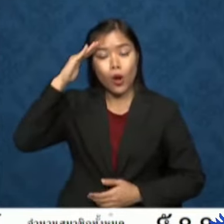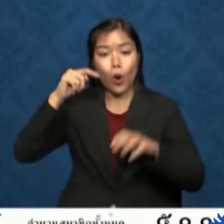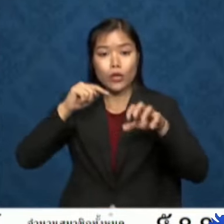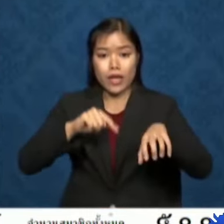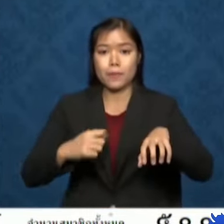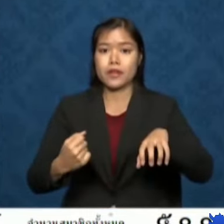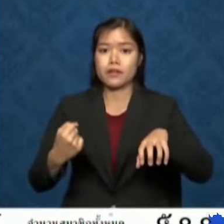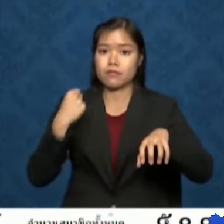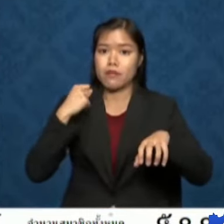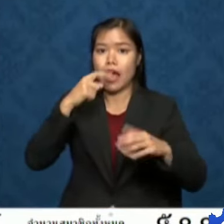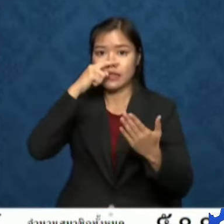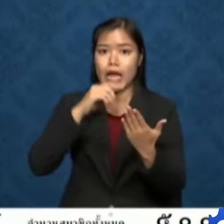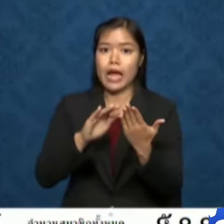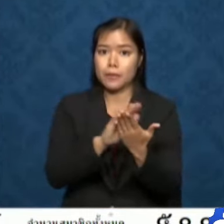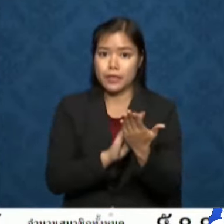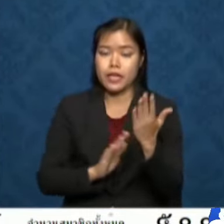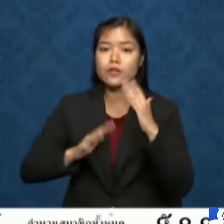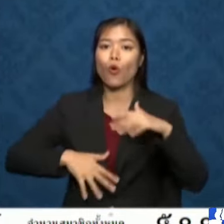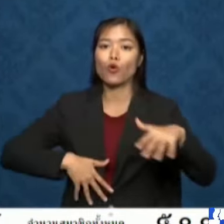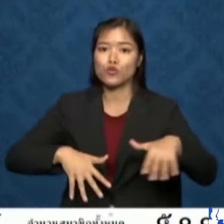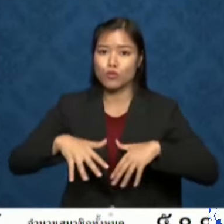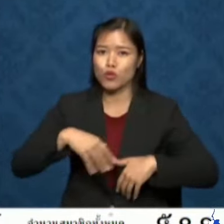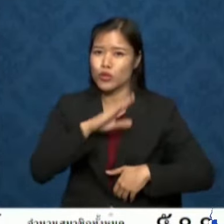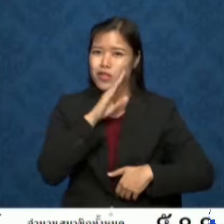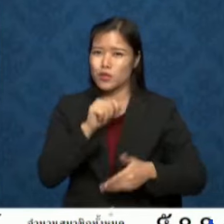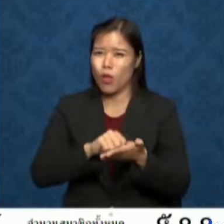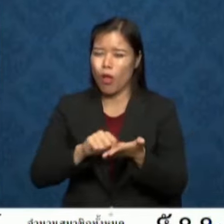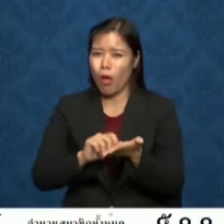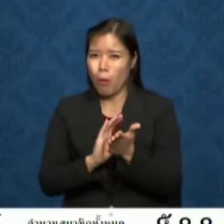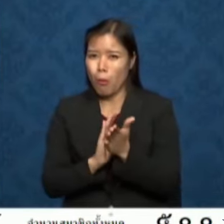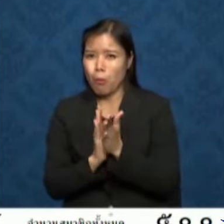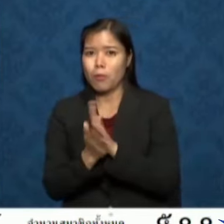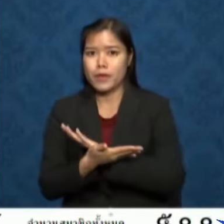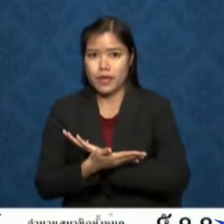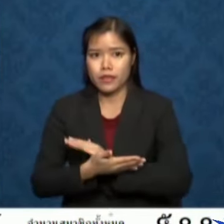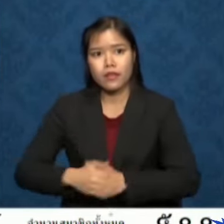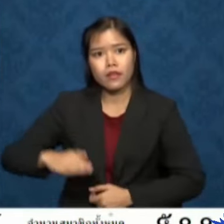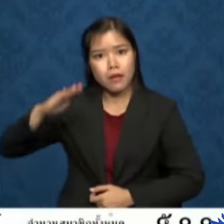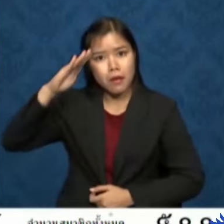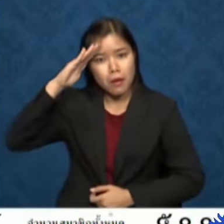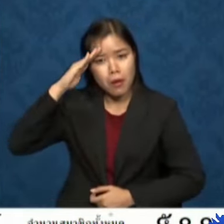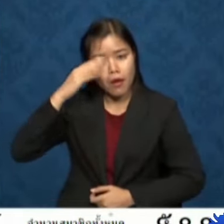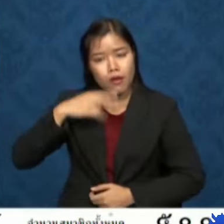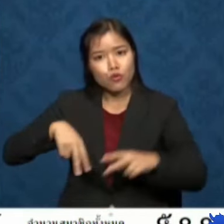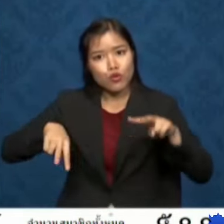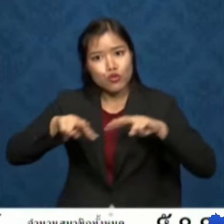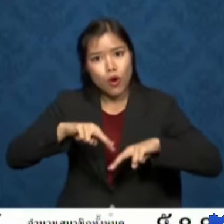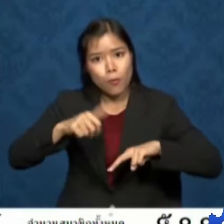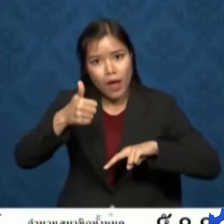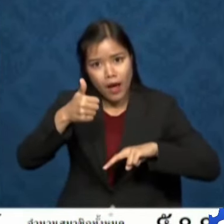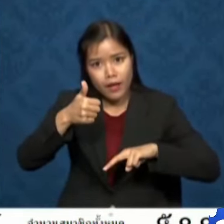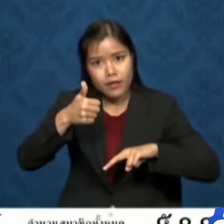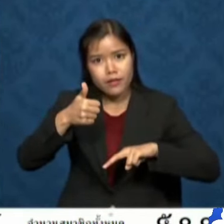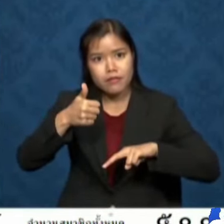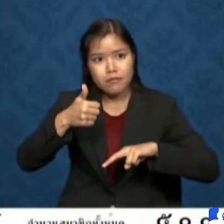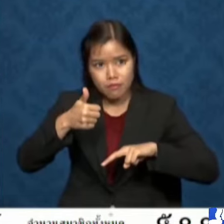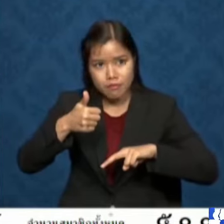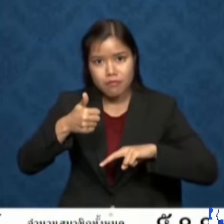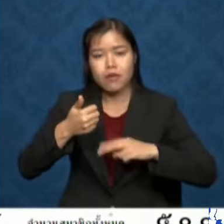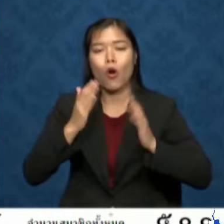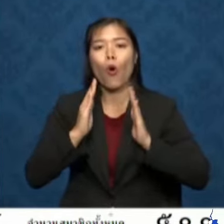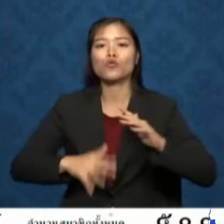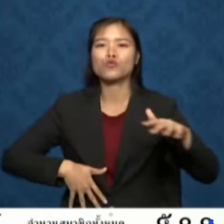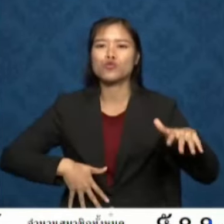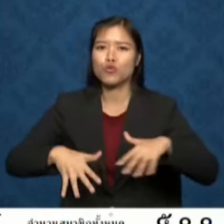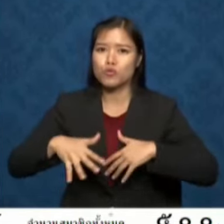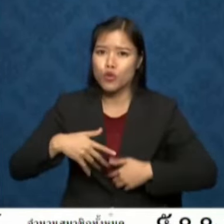และประชาชนการปฏิรูปกองทัพจะทำให้กองทัพมีความโปร่งใสประชาชนมีความเข้าใจมีความไว้